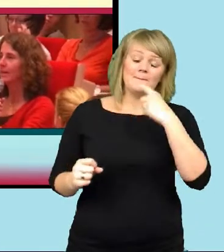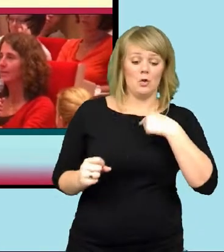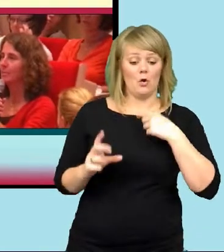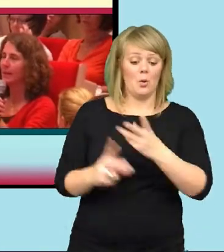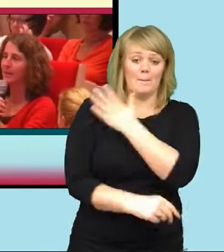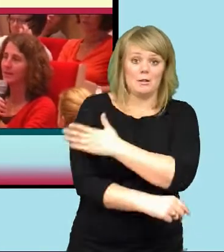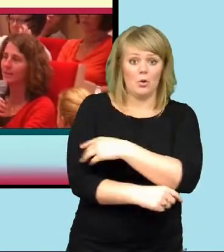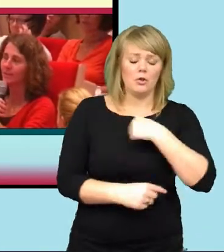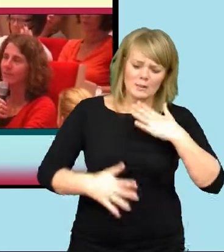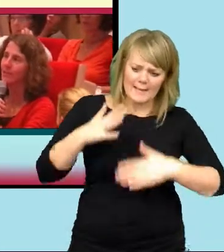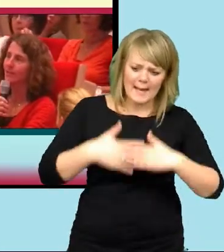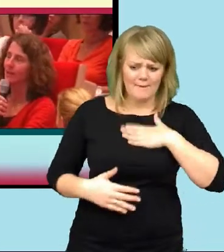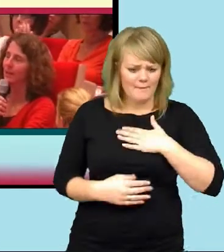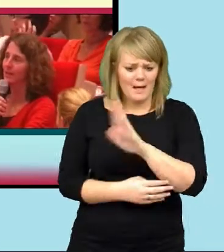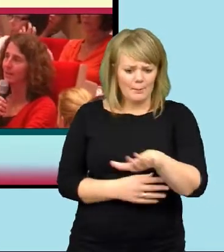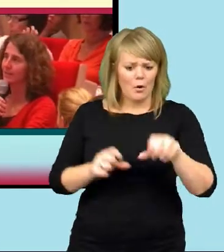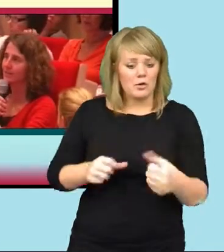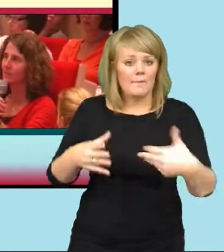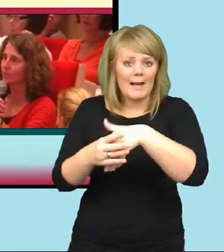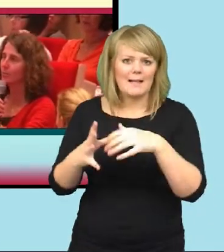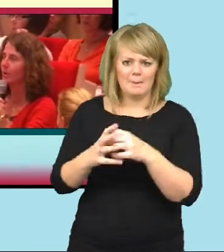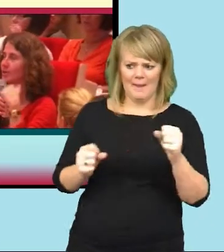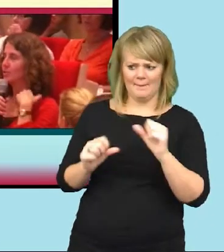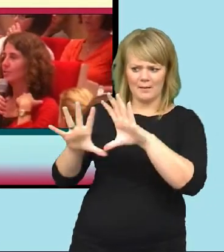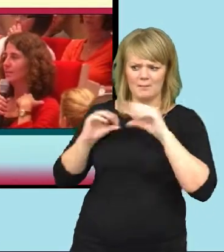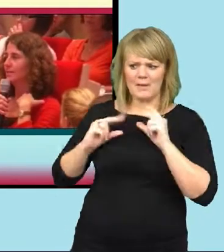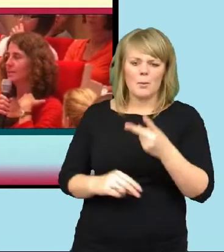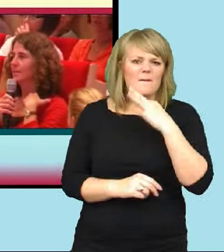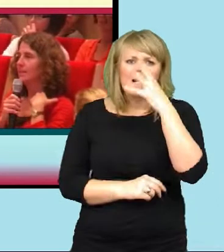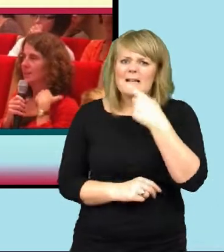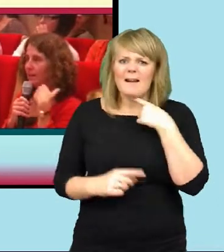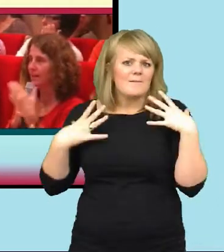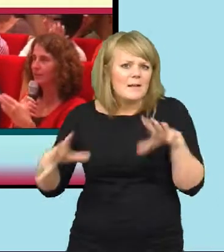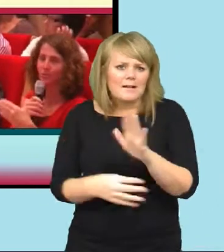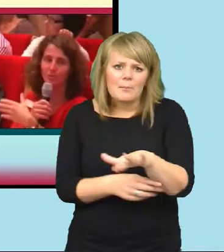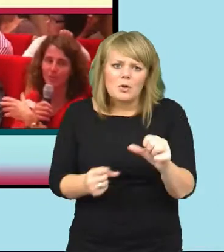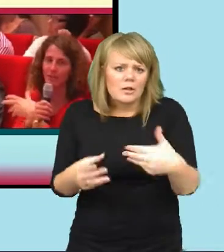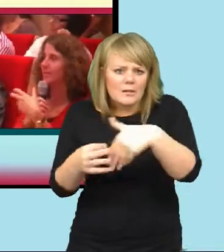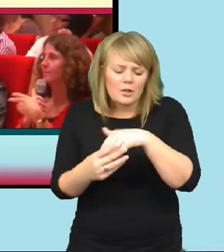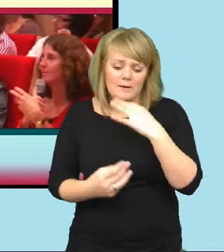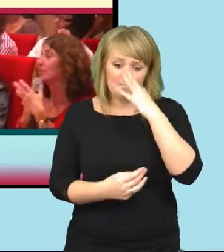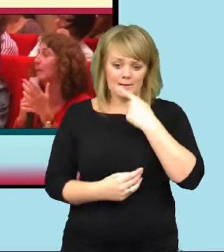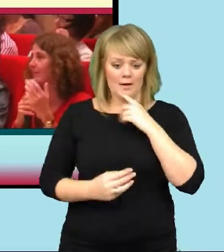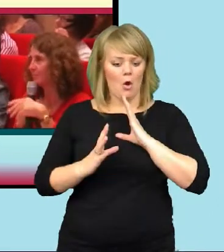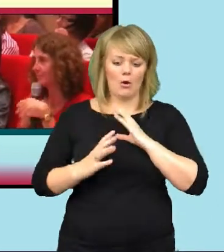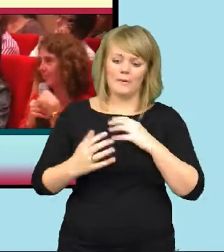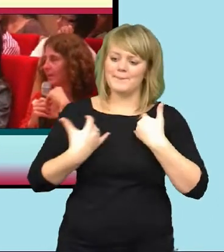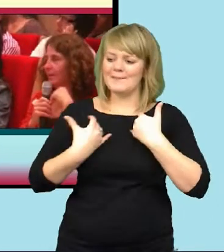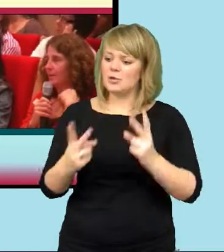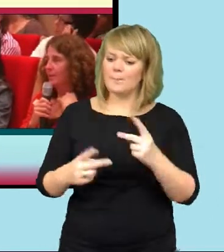barnen delaktig men märker att det vill inte föräldrarna. Utan de har den synen att här är jag som driver vad det nu